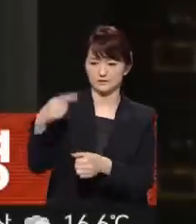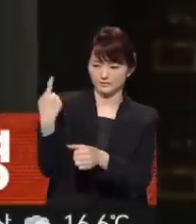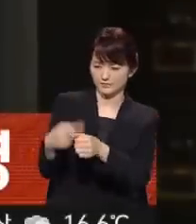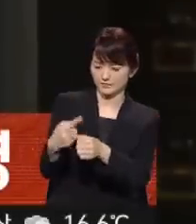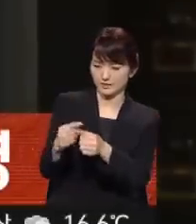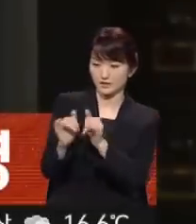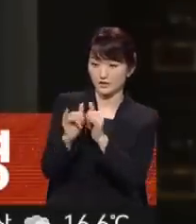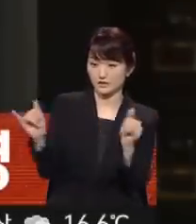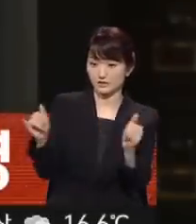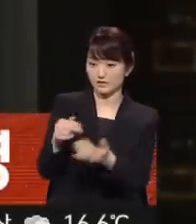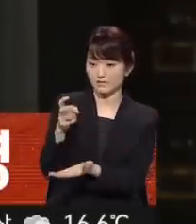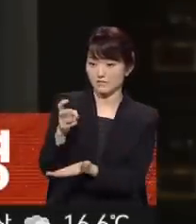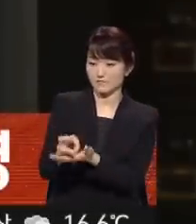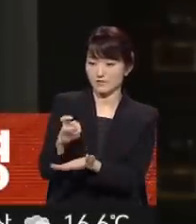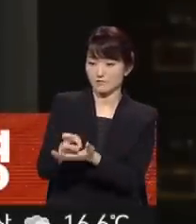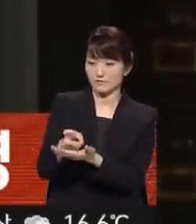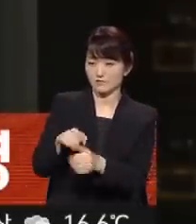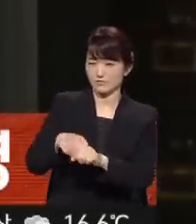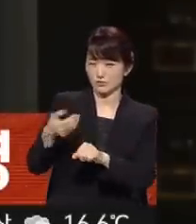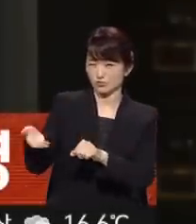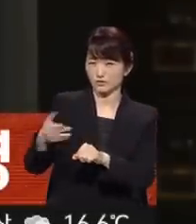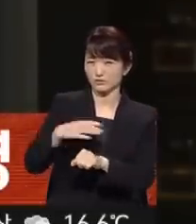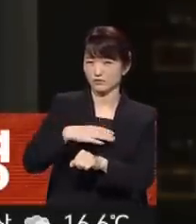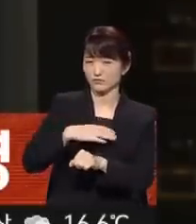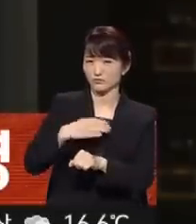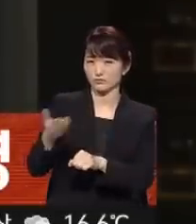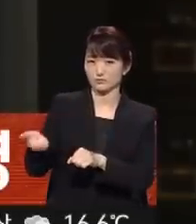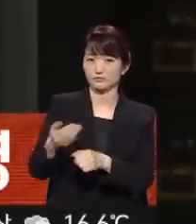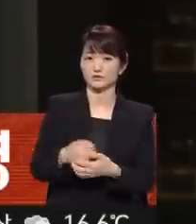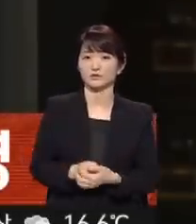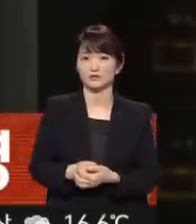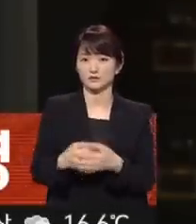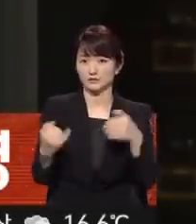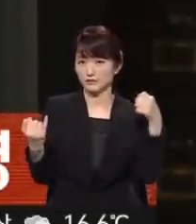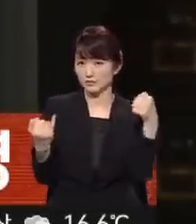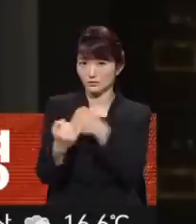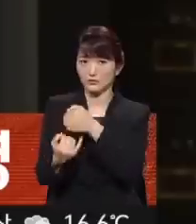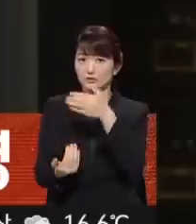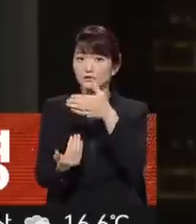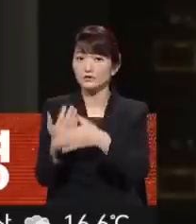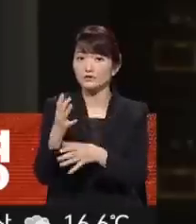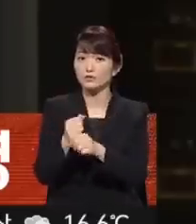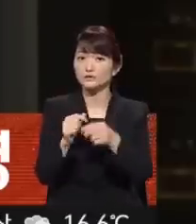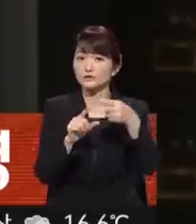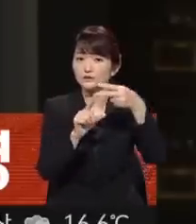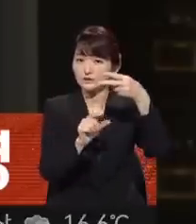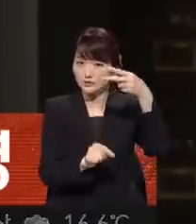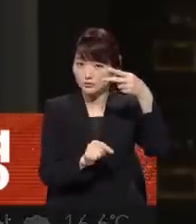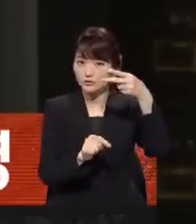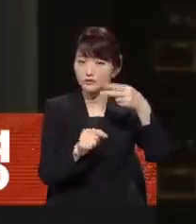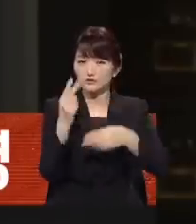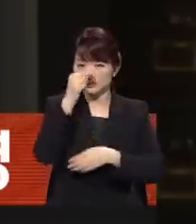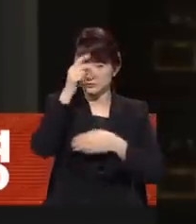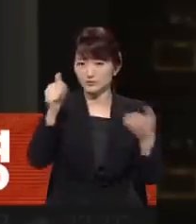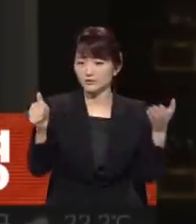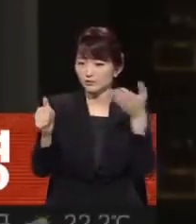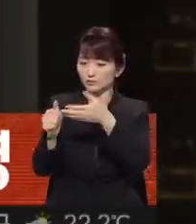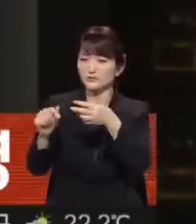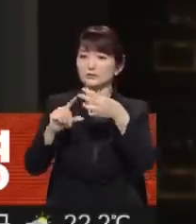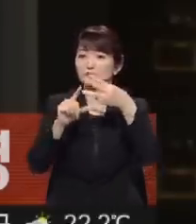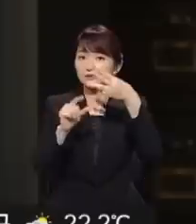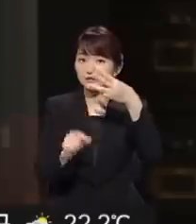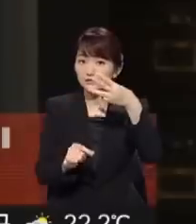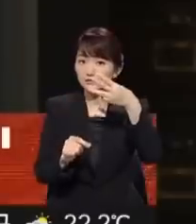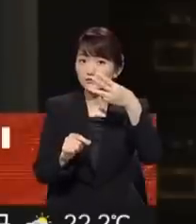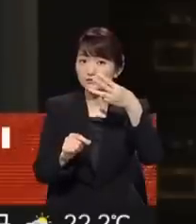책임 묻겠다 이렇게 겁부터 주는 거 보세요. 자, 그런데 폭행 사건이 벌어진 게 지난 2월입니다. 검찰 송치는 3월.